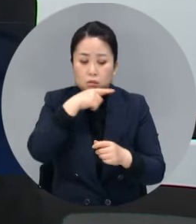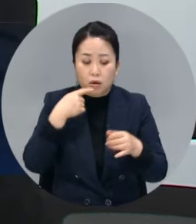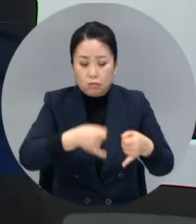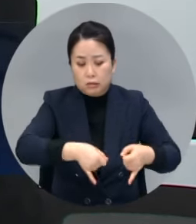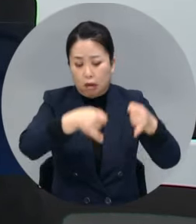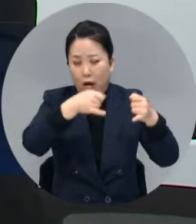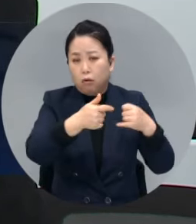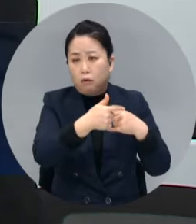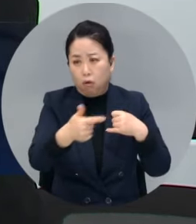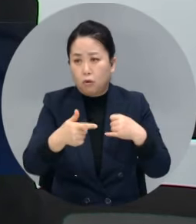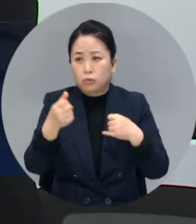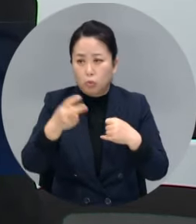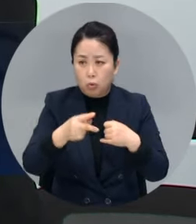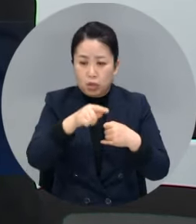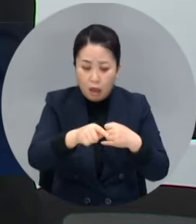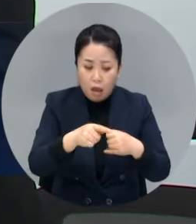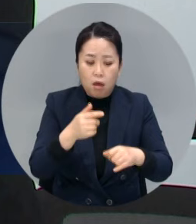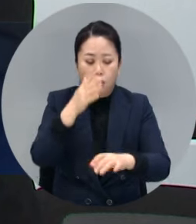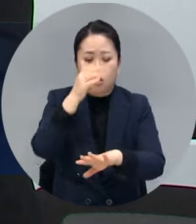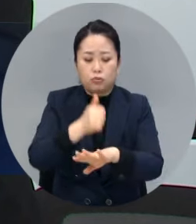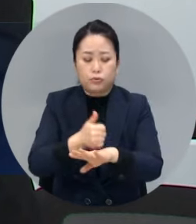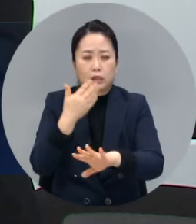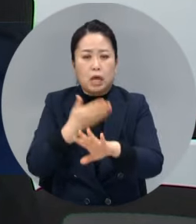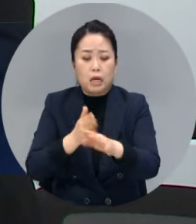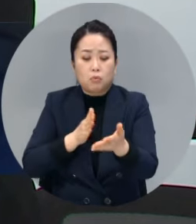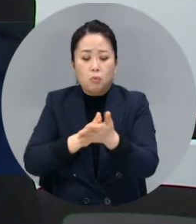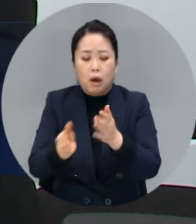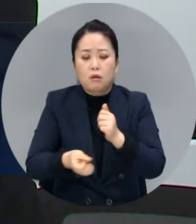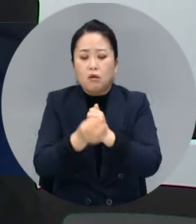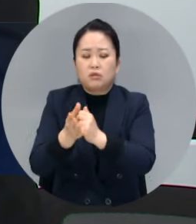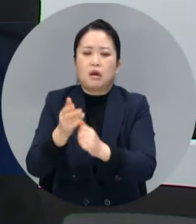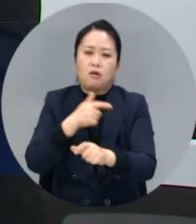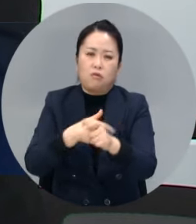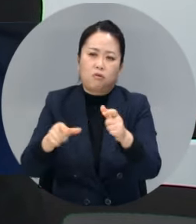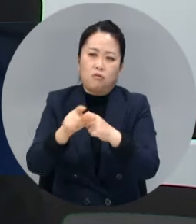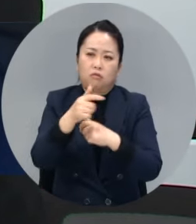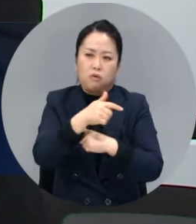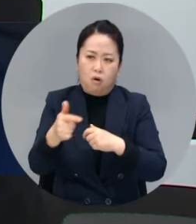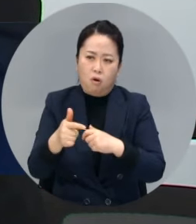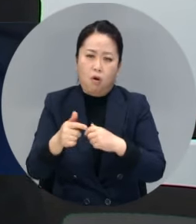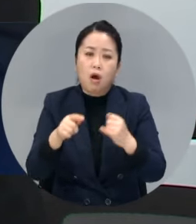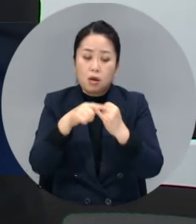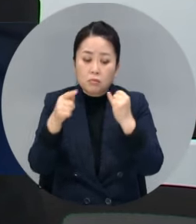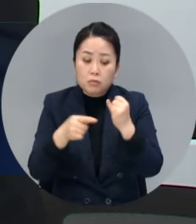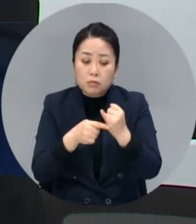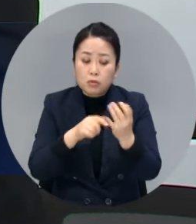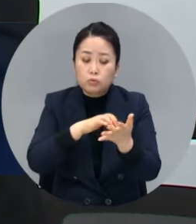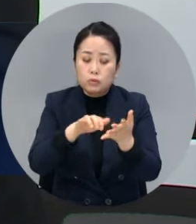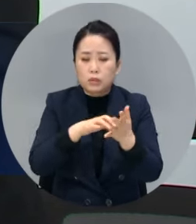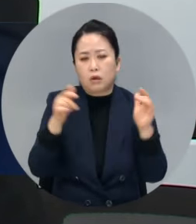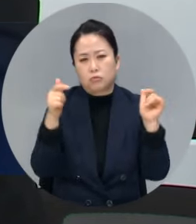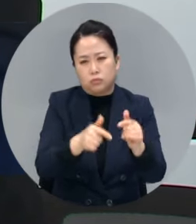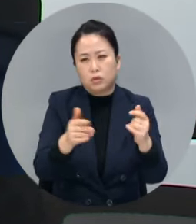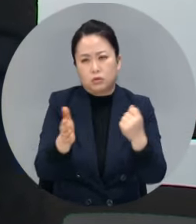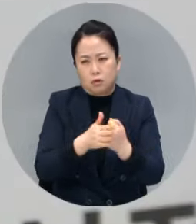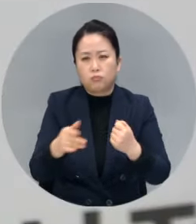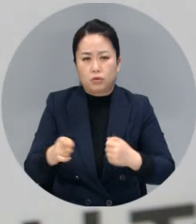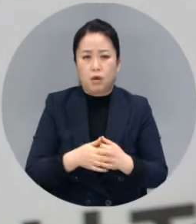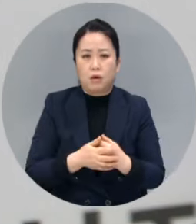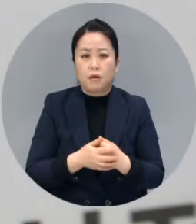열심히 생각도 영향을 받지 않습니까? 산모가 줄어가고 있는 상태라서 그런 가정들도 생각이 있는 것도